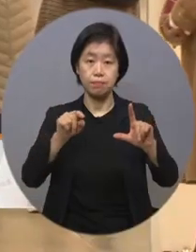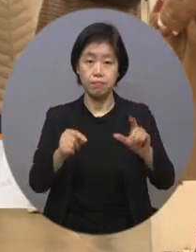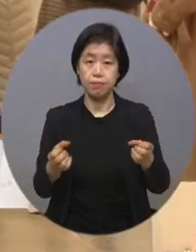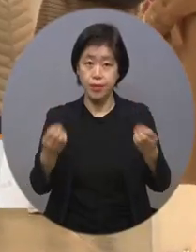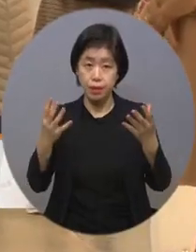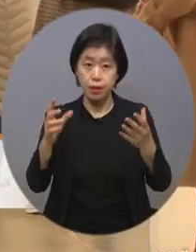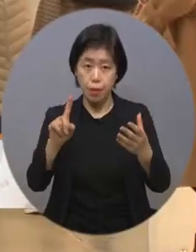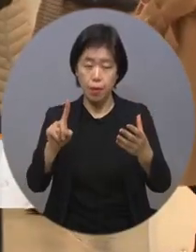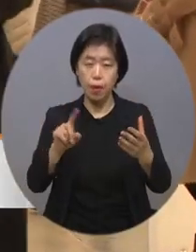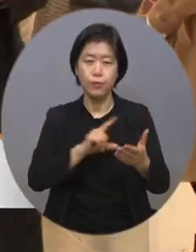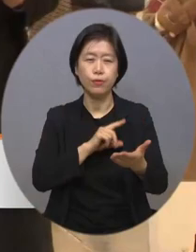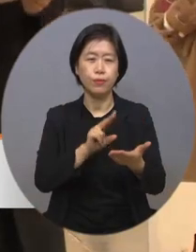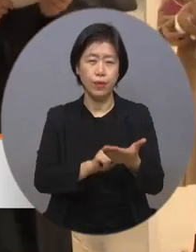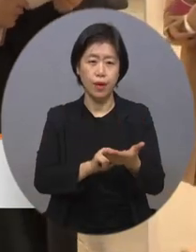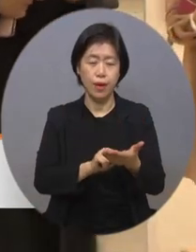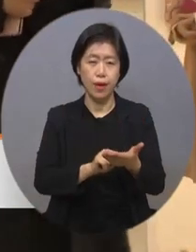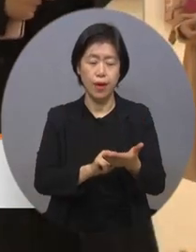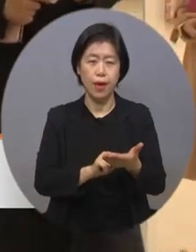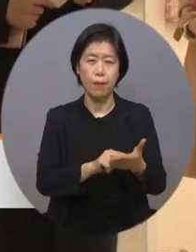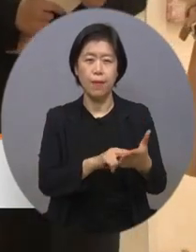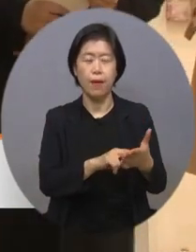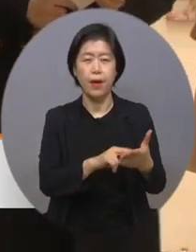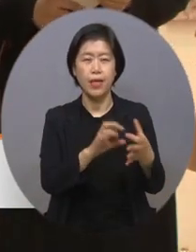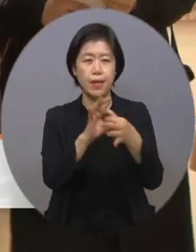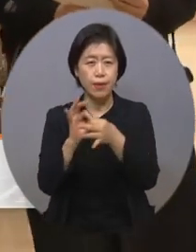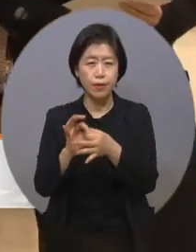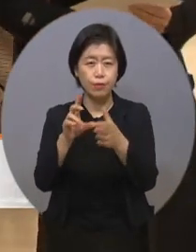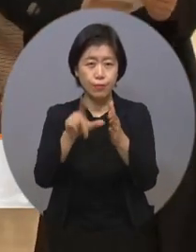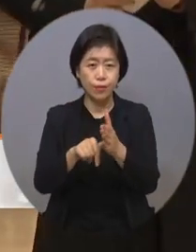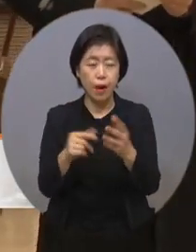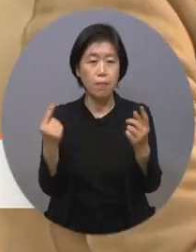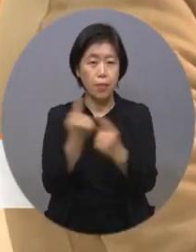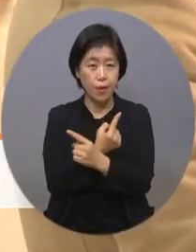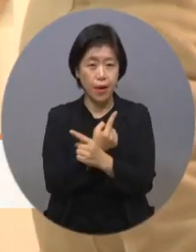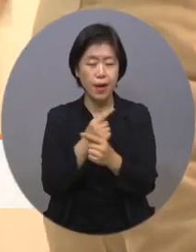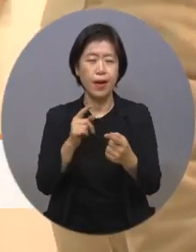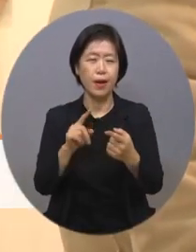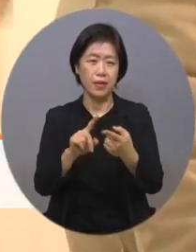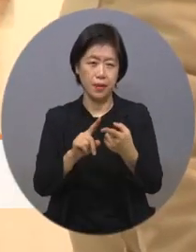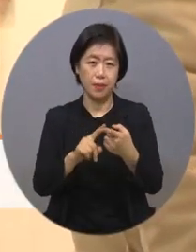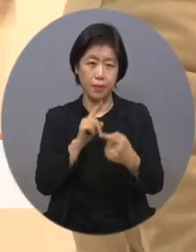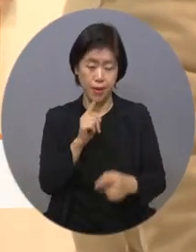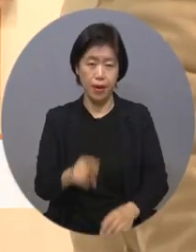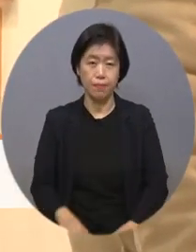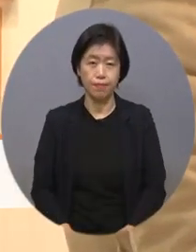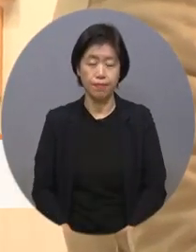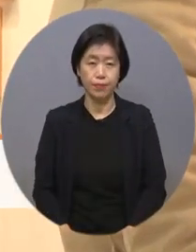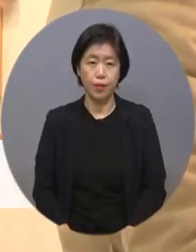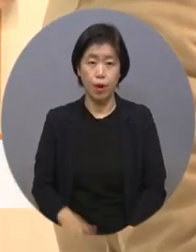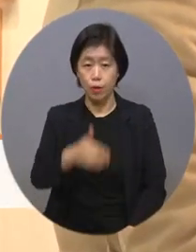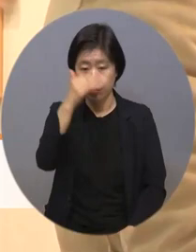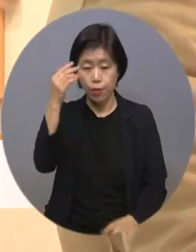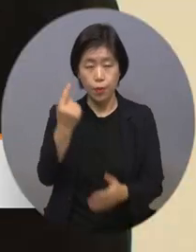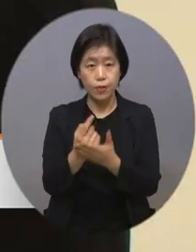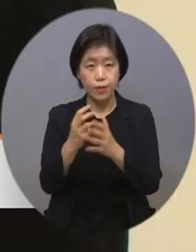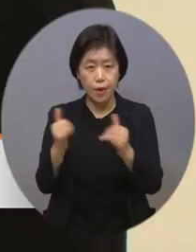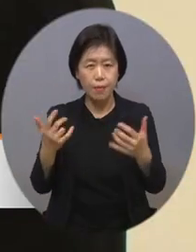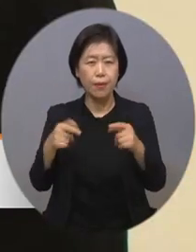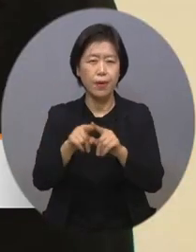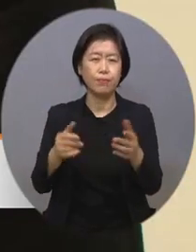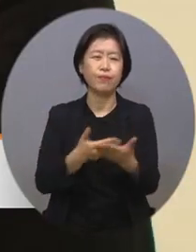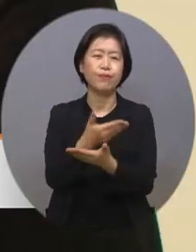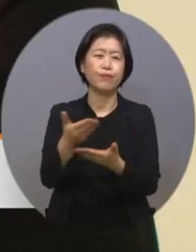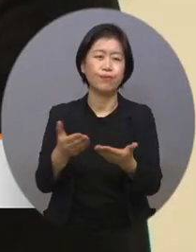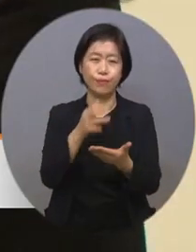변화는 이라는 슬로건을 내세워 작품을 통해 작가와 관객이 소통하고 새로운 영감과 아이디어를 얻어 변환